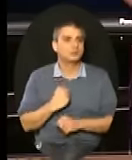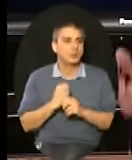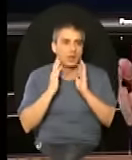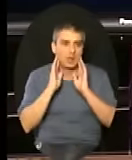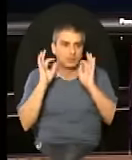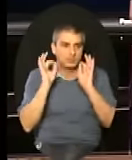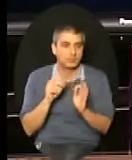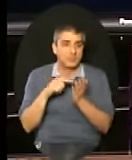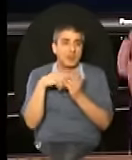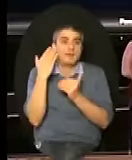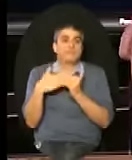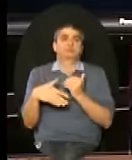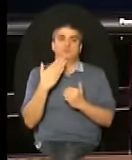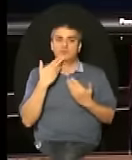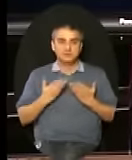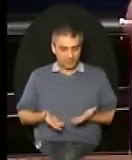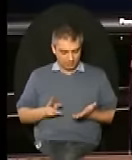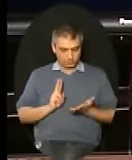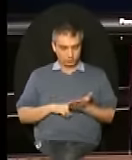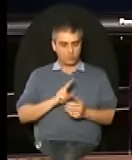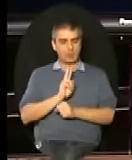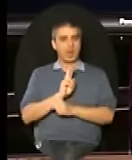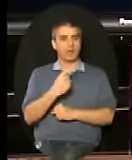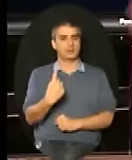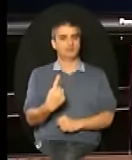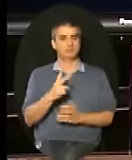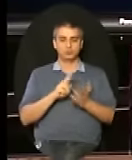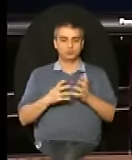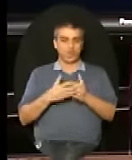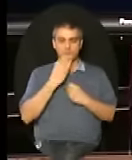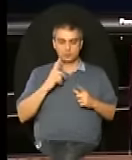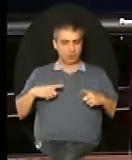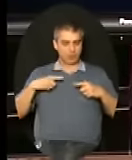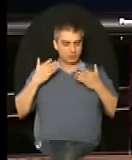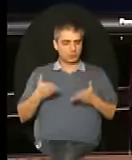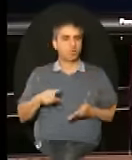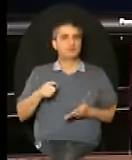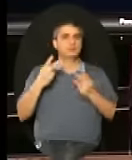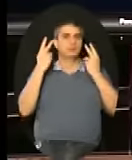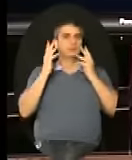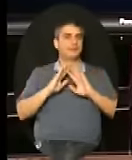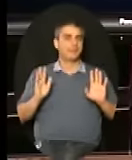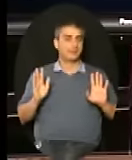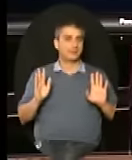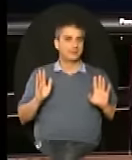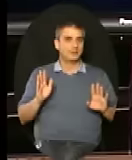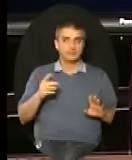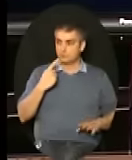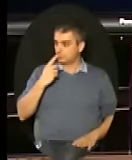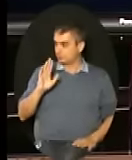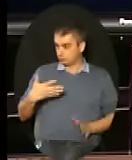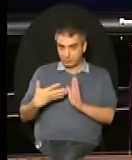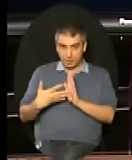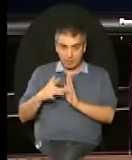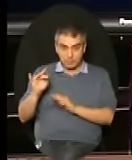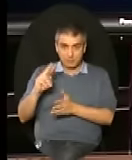כי בסוף מדינת ישראל זכותה להגן על עצמה, זכותו של העם היהודי לחיות בה, זה העיקר. רק שאני אומרת, חברים, יש לכם